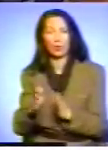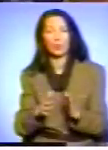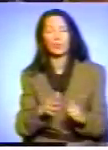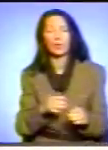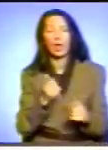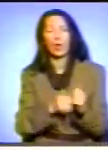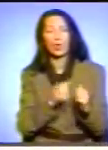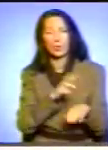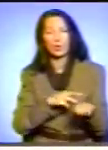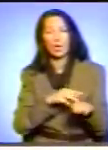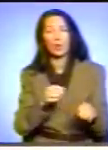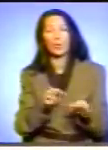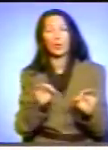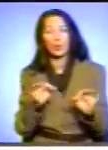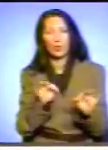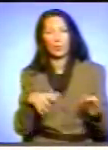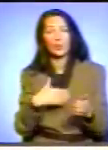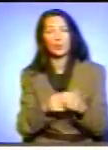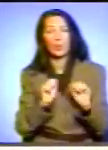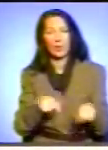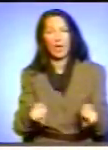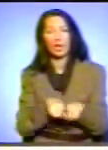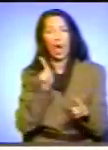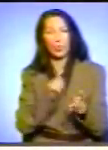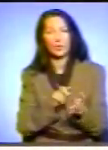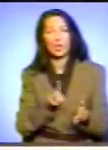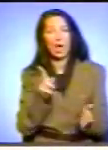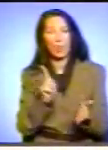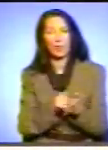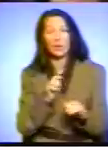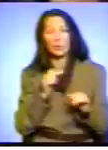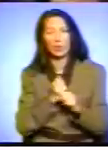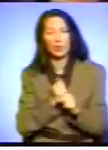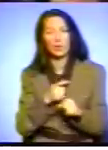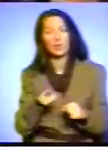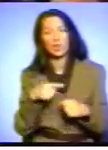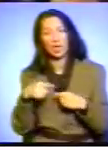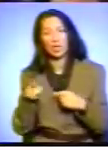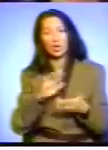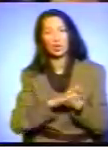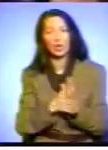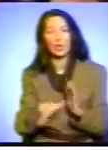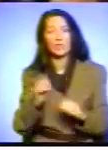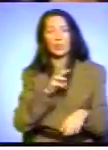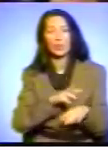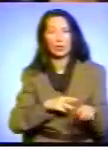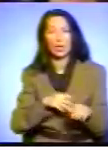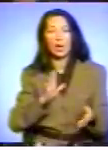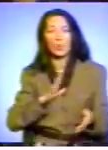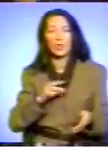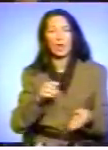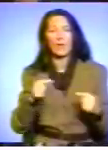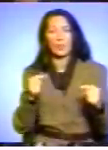поінформований про свої права та обов'язки, про те, як повинен діяти у тих чи інших ситуаціях. Усі міліціонери пройшли відповідні навчальні